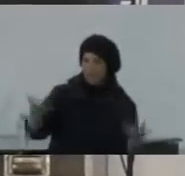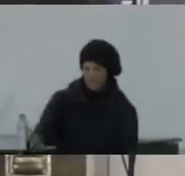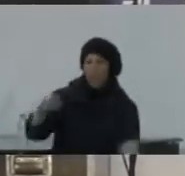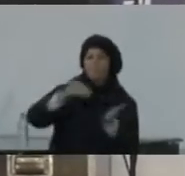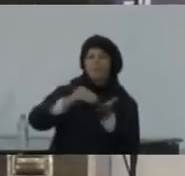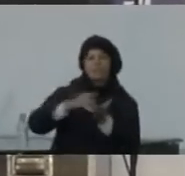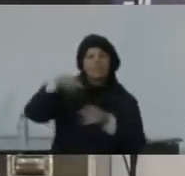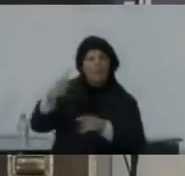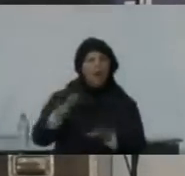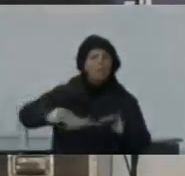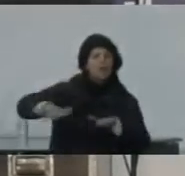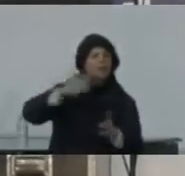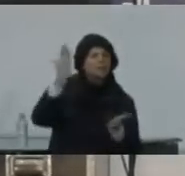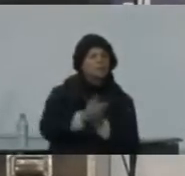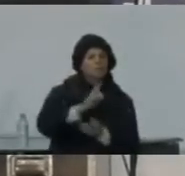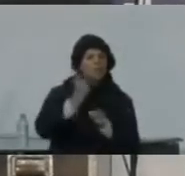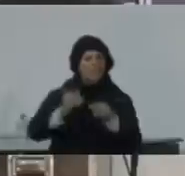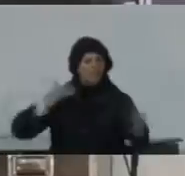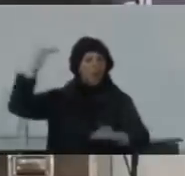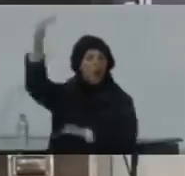oltre. Noi, ricordatevi una cosa,